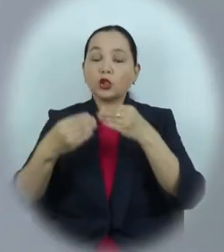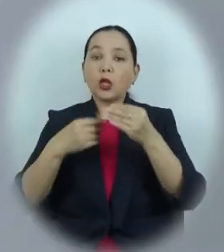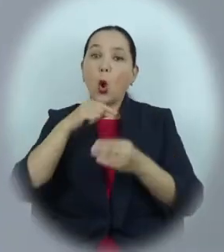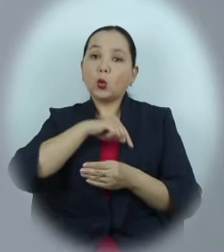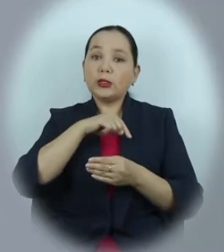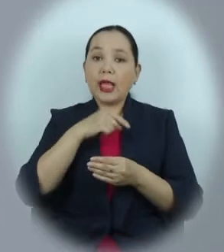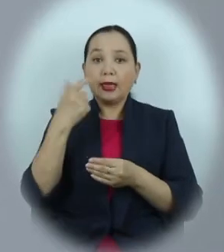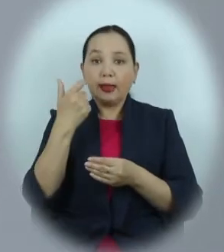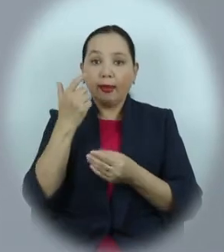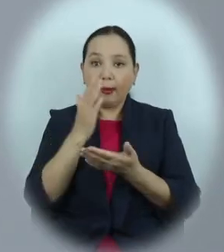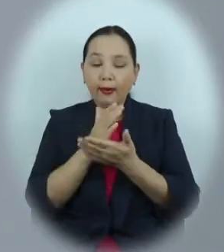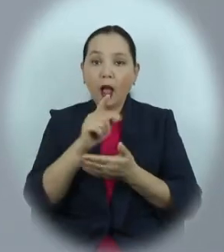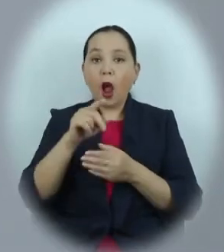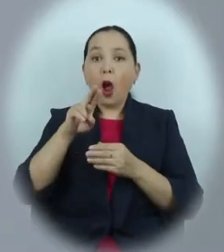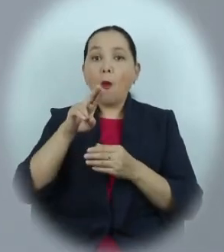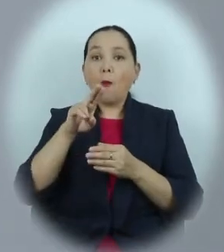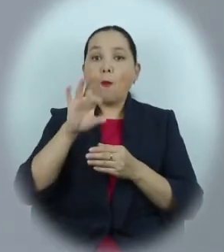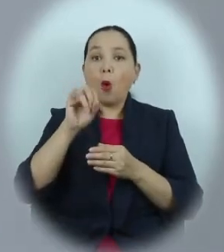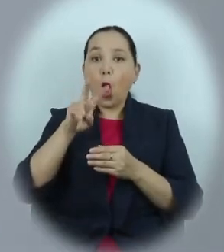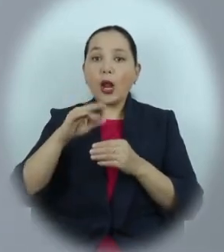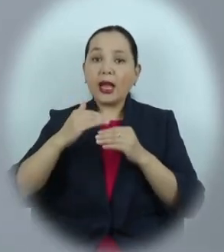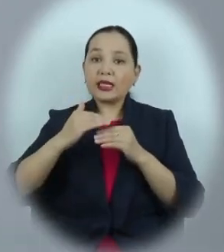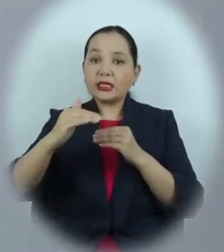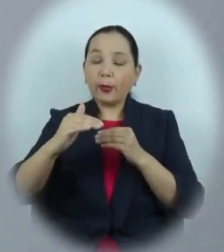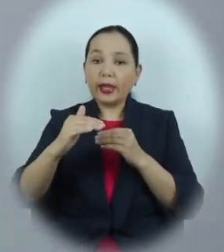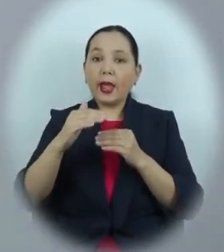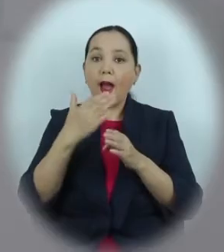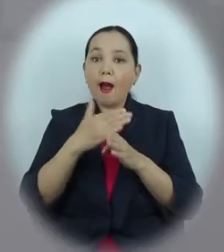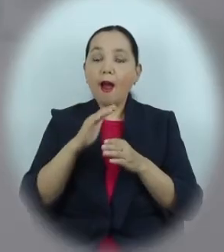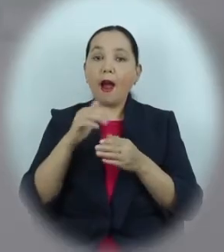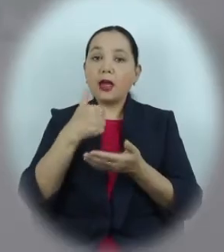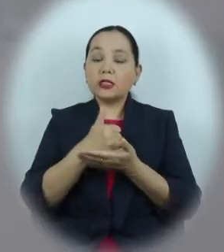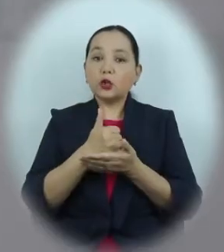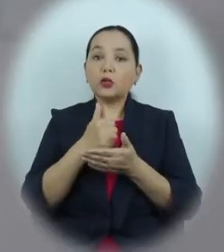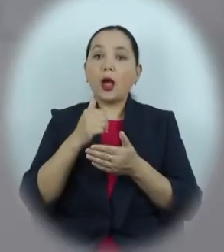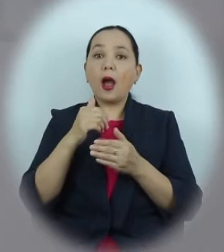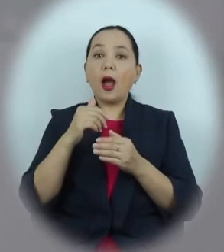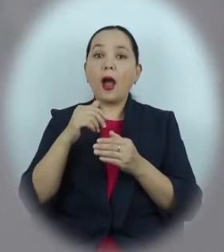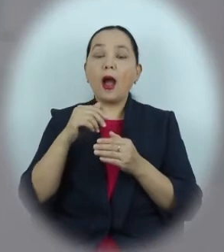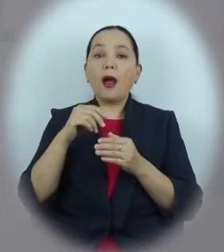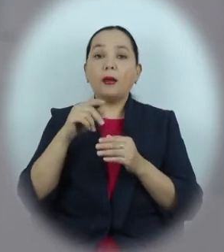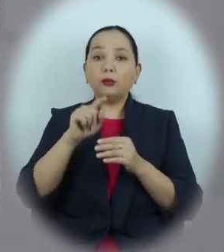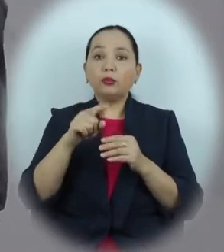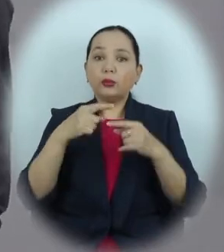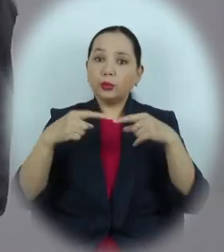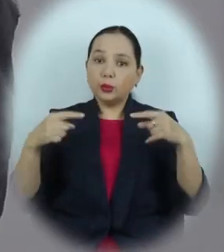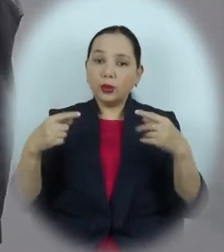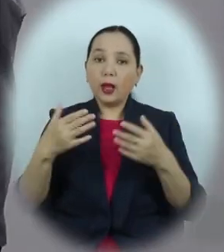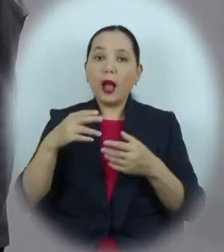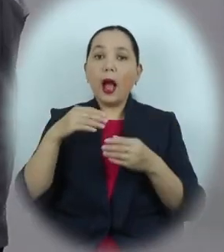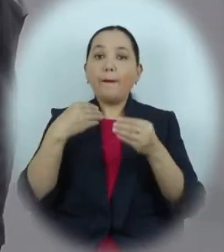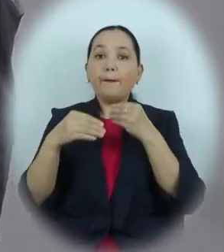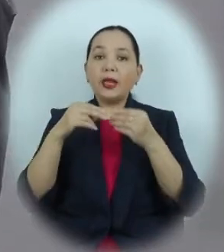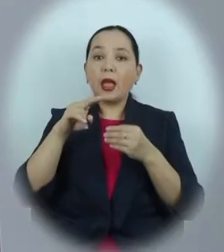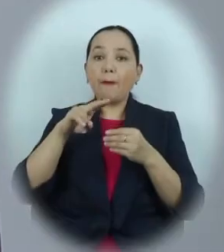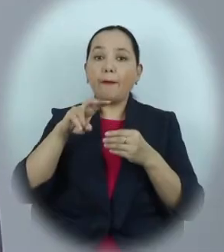Izolyatsiya materiallari mana pol qismiga endi pol qismiga asosan pokkak, sintfon,